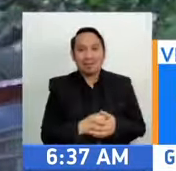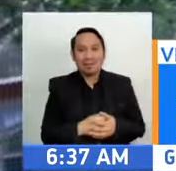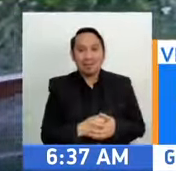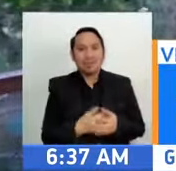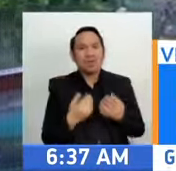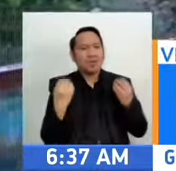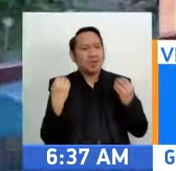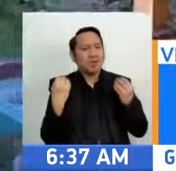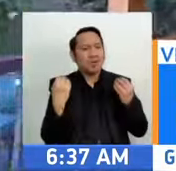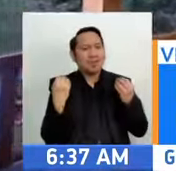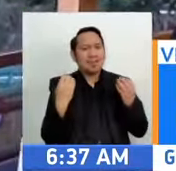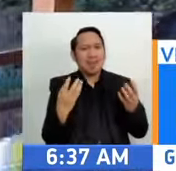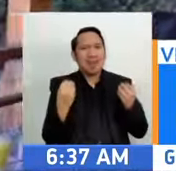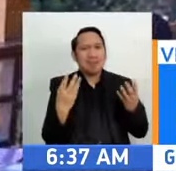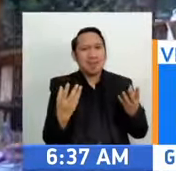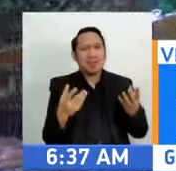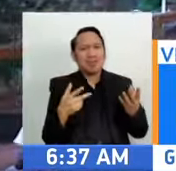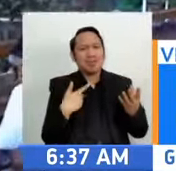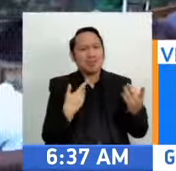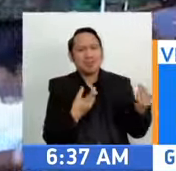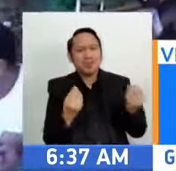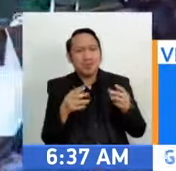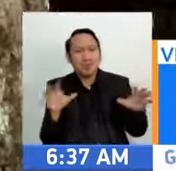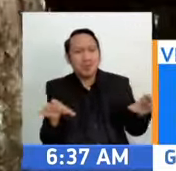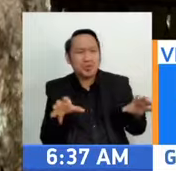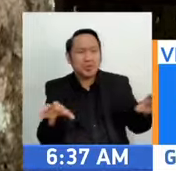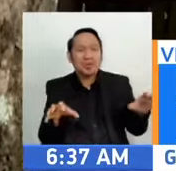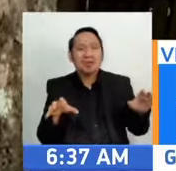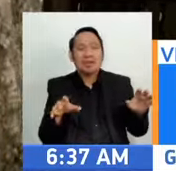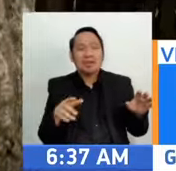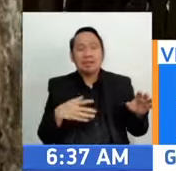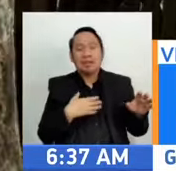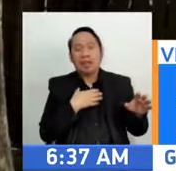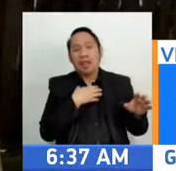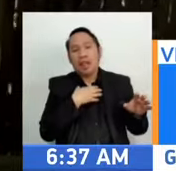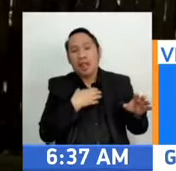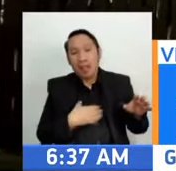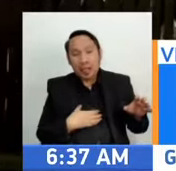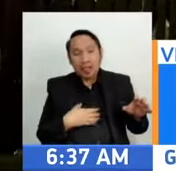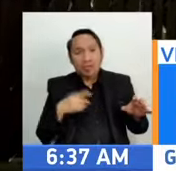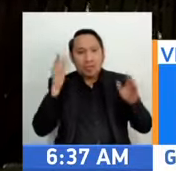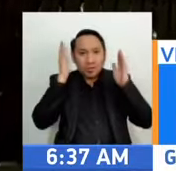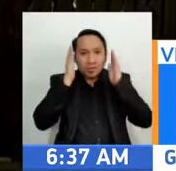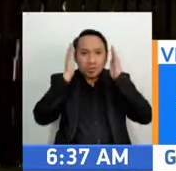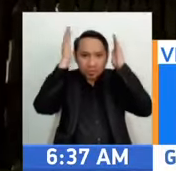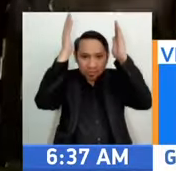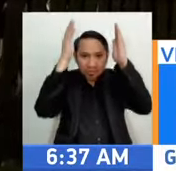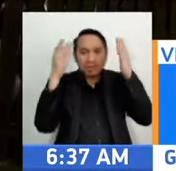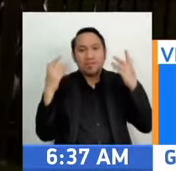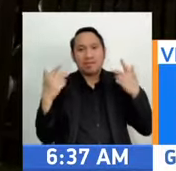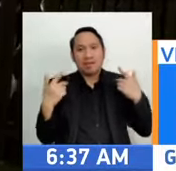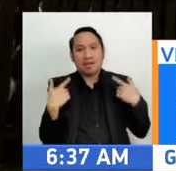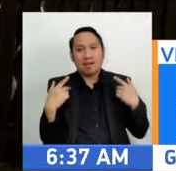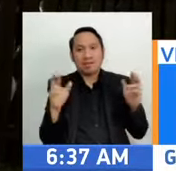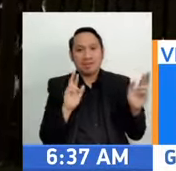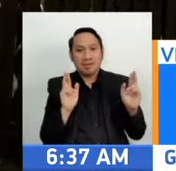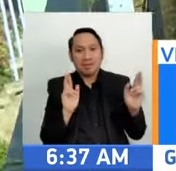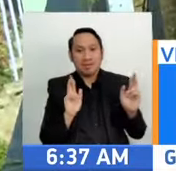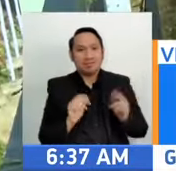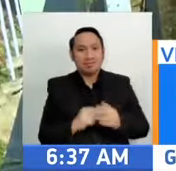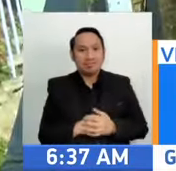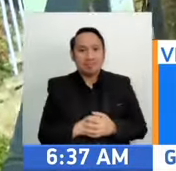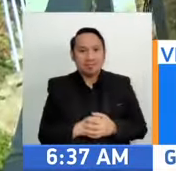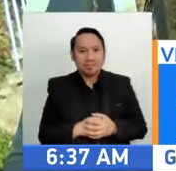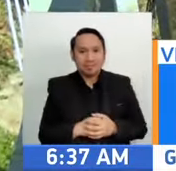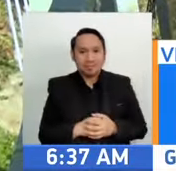akong nagawa dito mga kapuso. Gutom na ako. Balita ko si Chef may pinaghahandaan dyan. Chef, ano nang balita sa'yo, Chef? Grabe, kita nyo naman